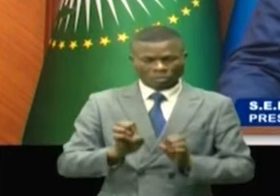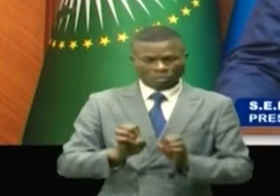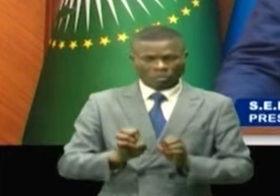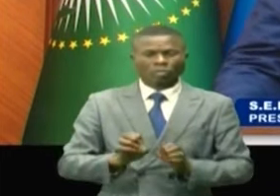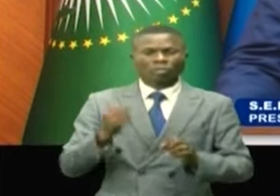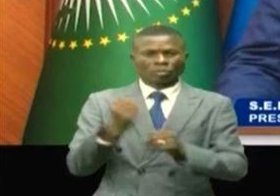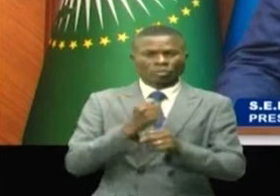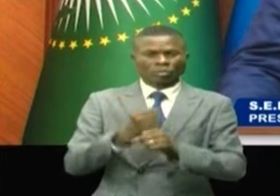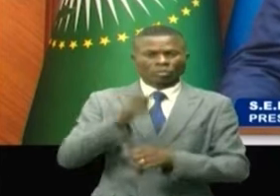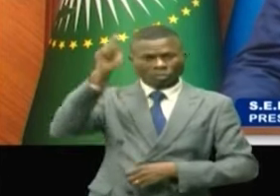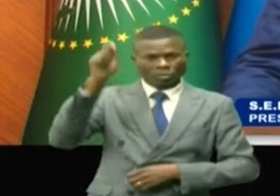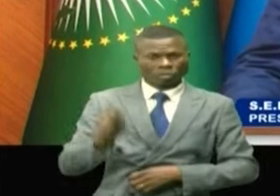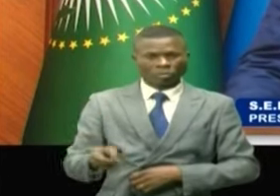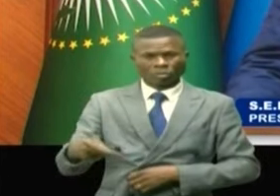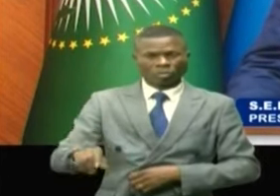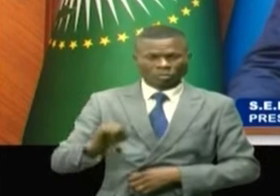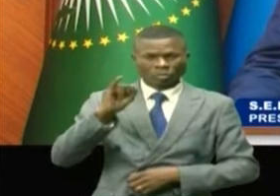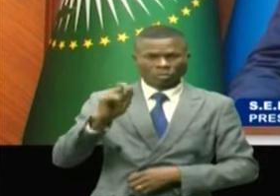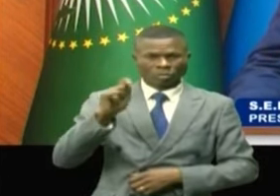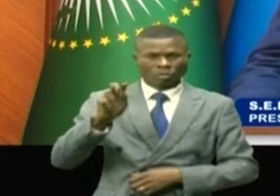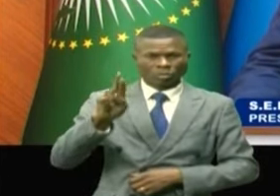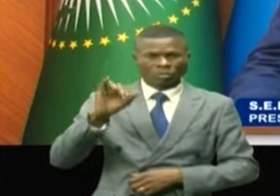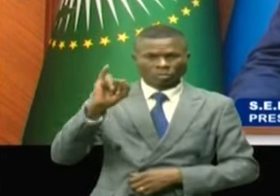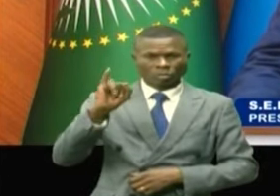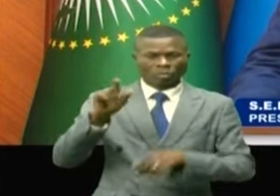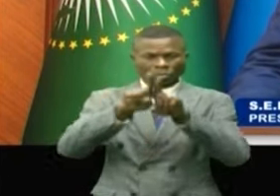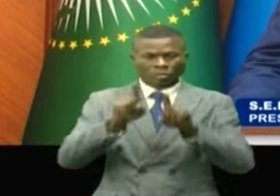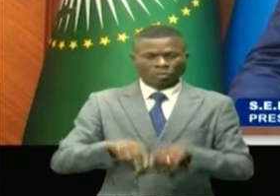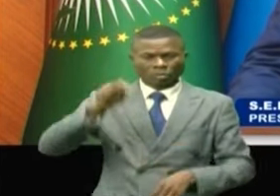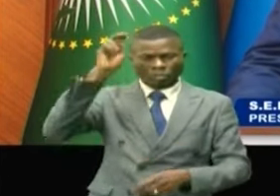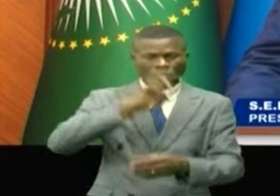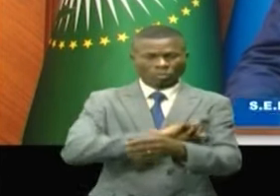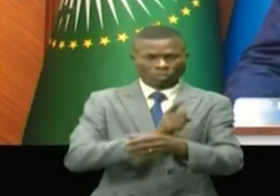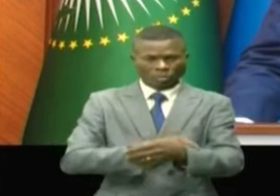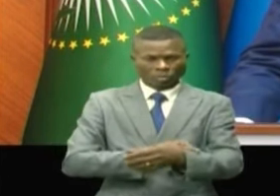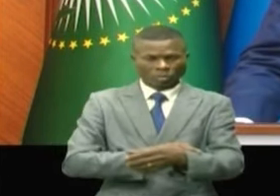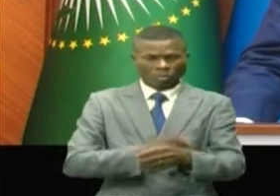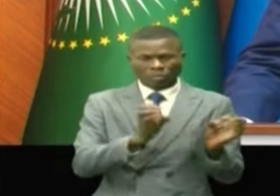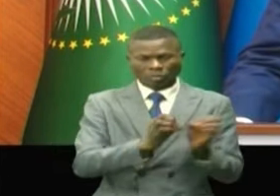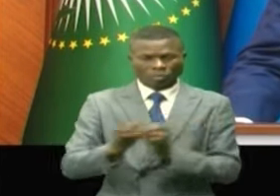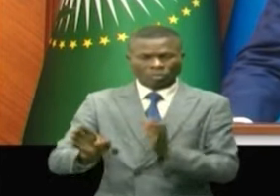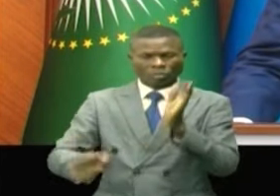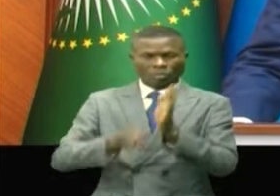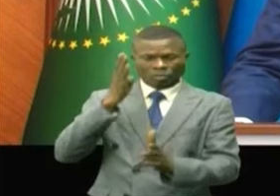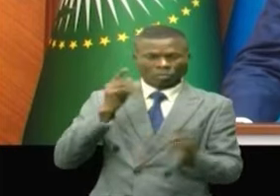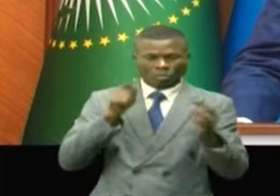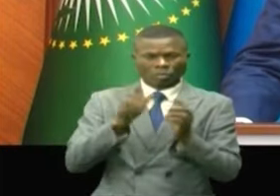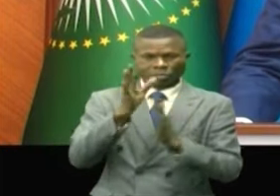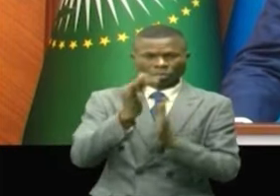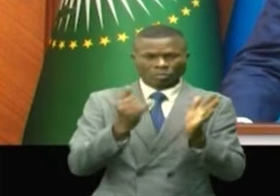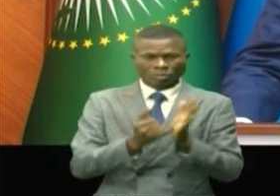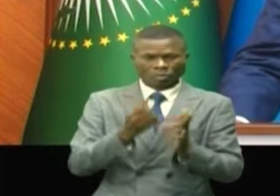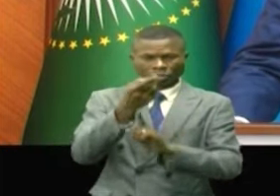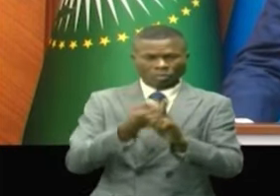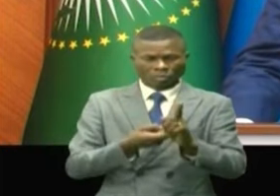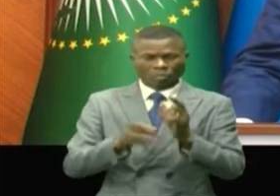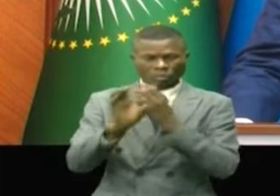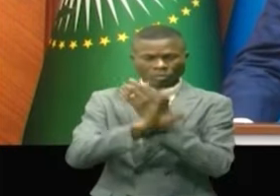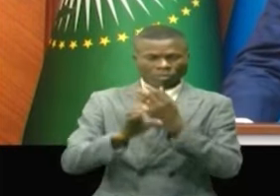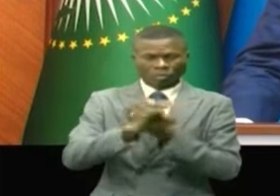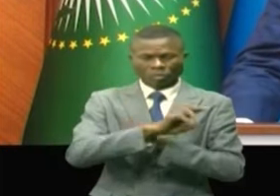siège dans les provinces de litouri et du Nord kivou organisé du 14 au 16 août 2023